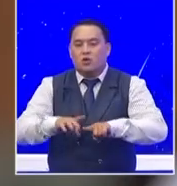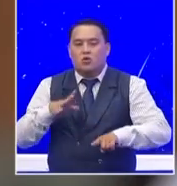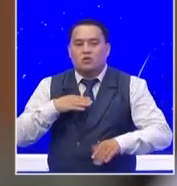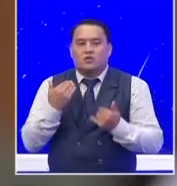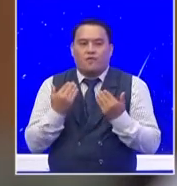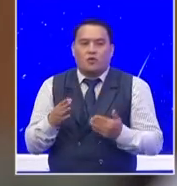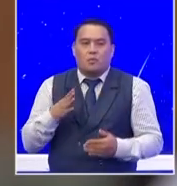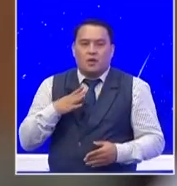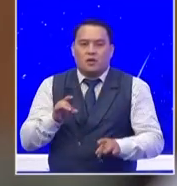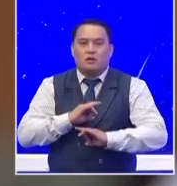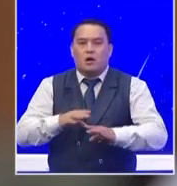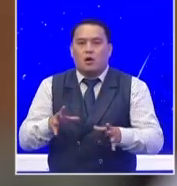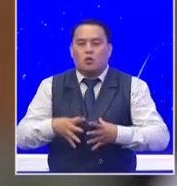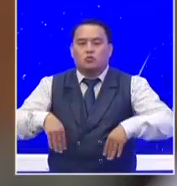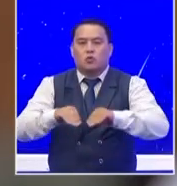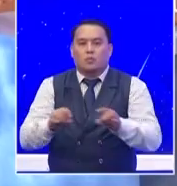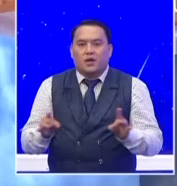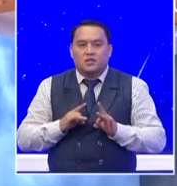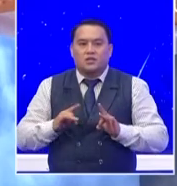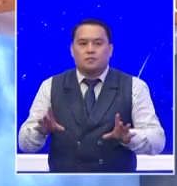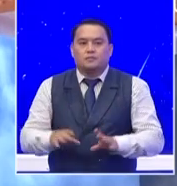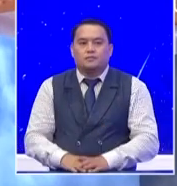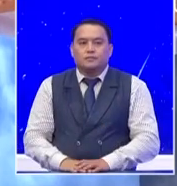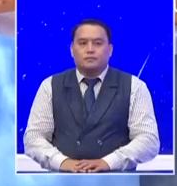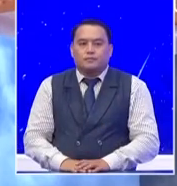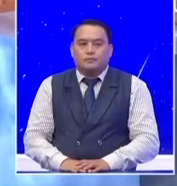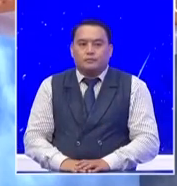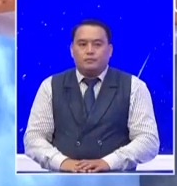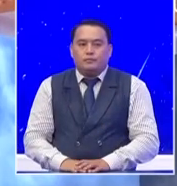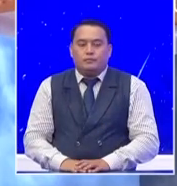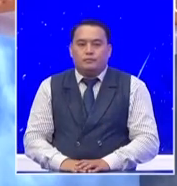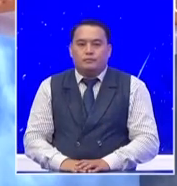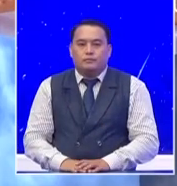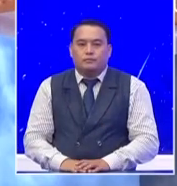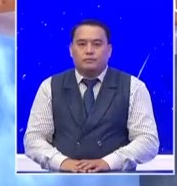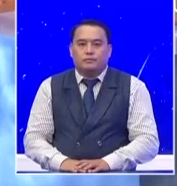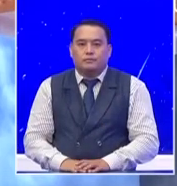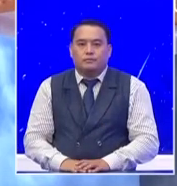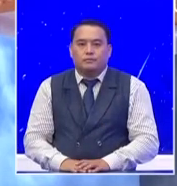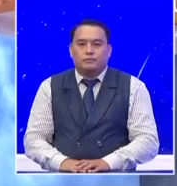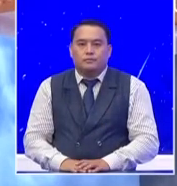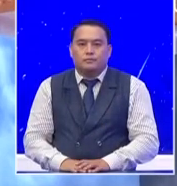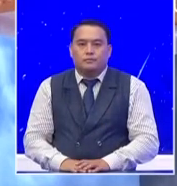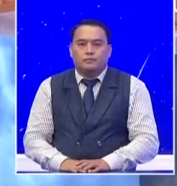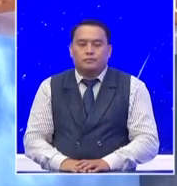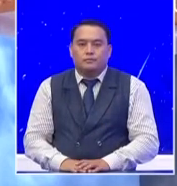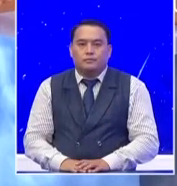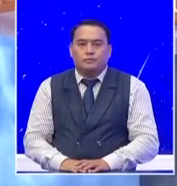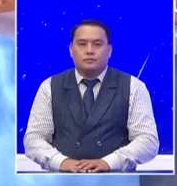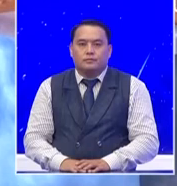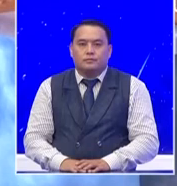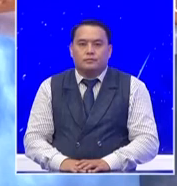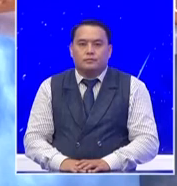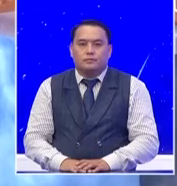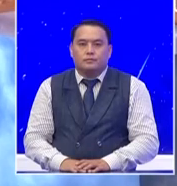сегодня было чем поделиться с такой обширной аудиторией. Мәскеу қаласында шыққан «Аль-Шахариат» деген